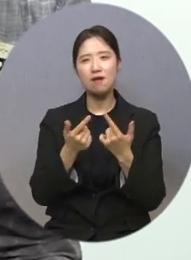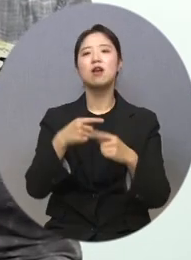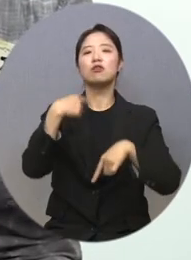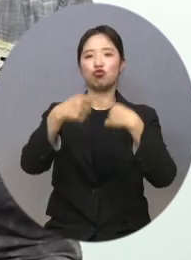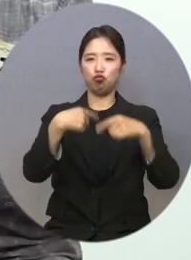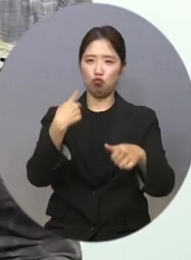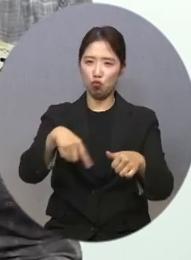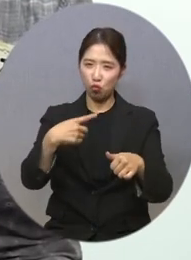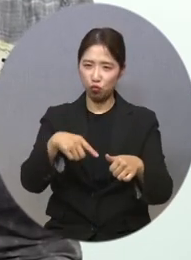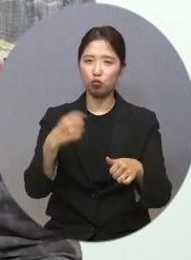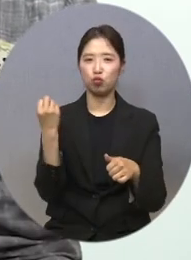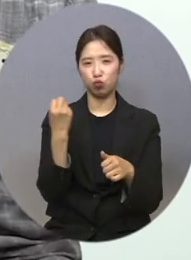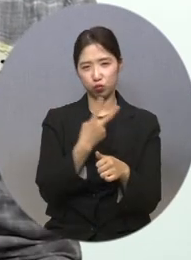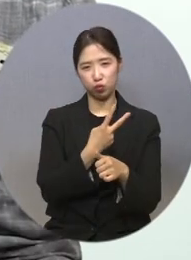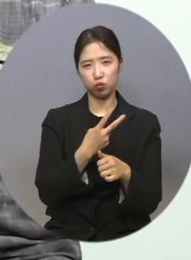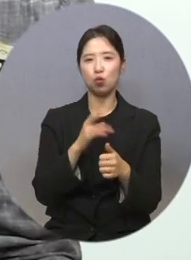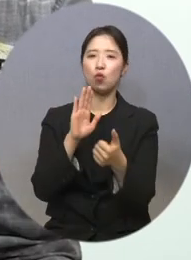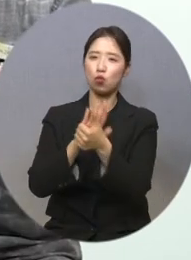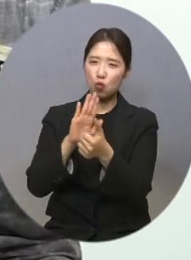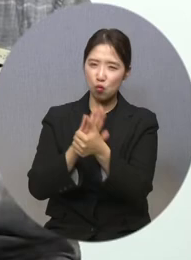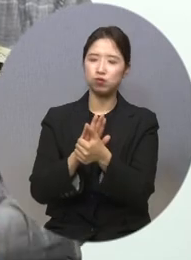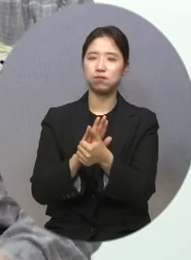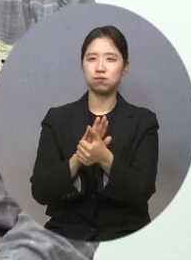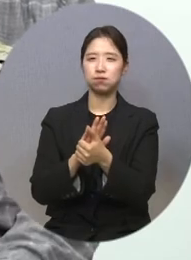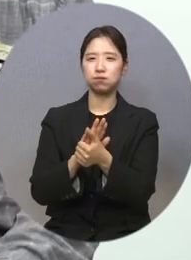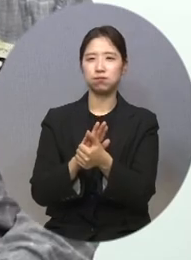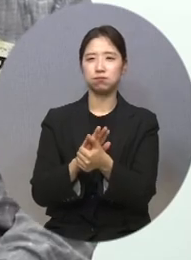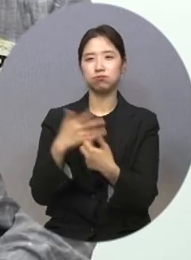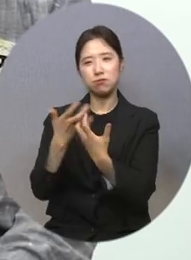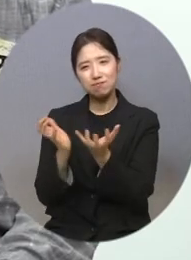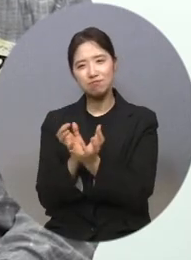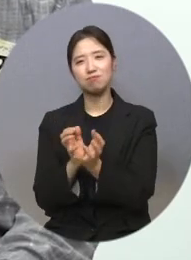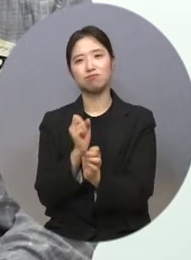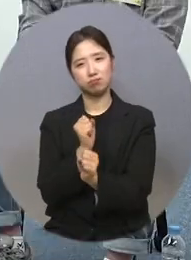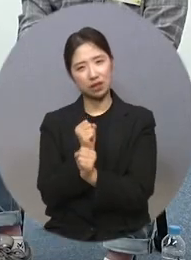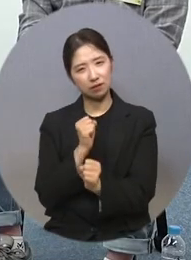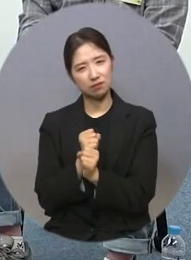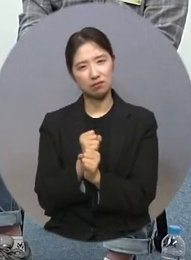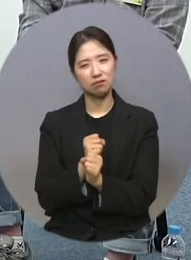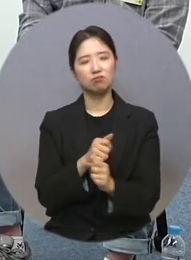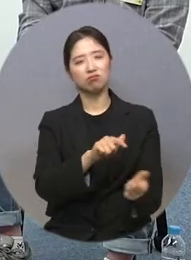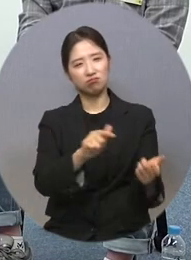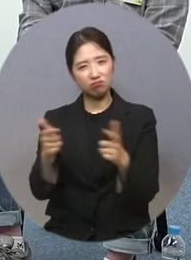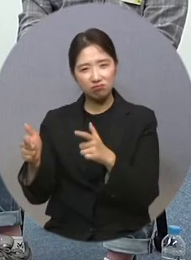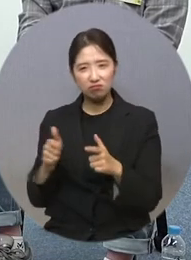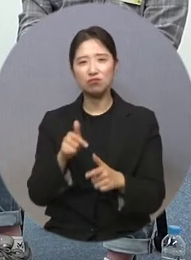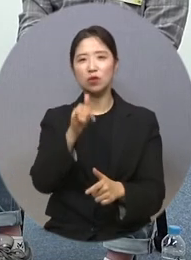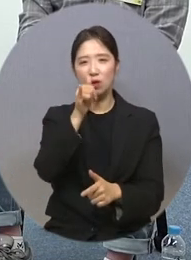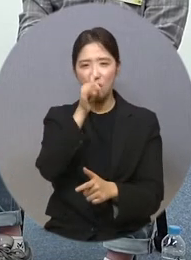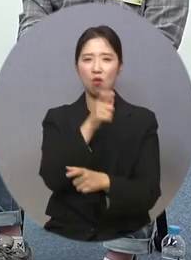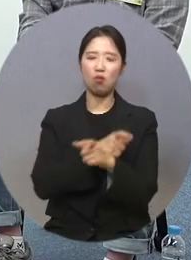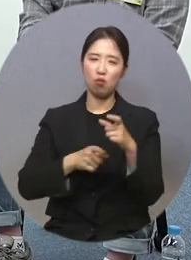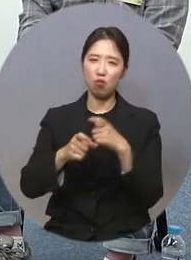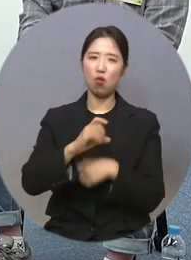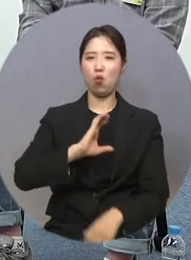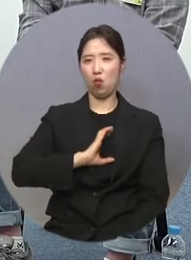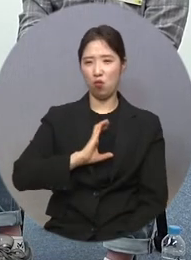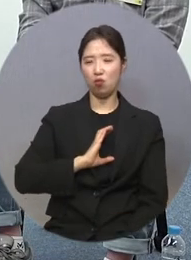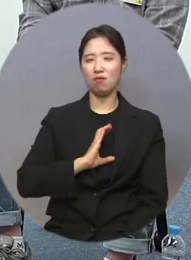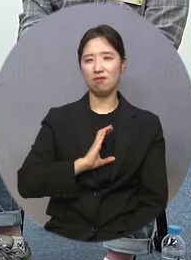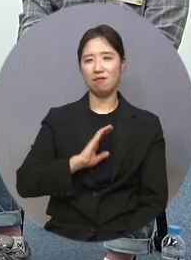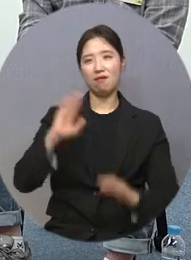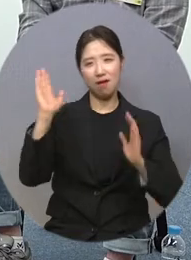시켜준다든지 아니면 이렇게 도움의 손길을 이렇게 만들어준다든지 그런 작업들이 있으면 훨씬 더 우리 자라는